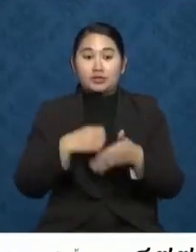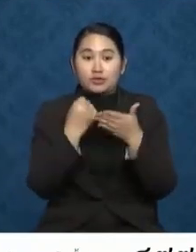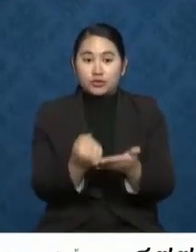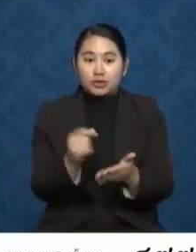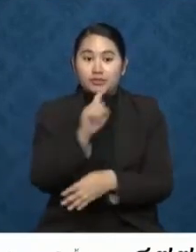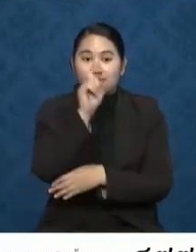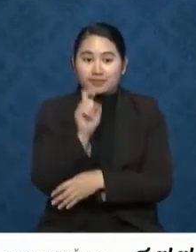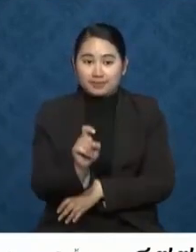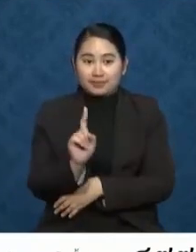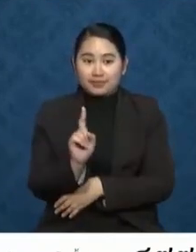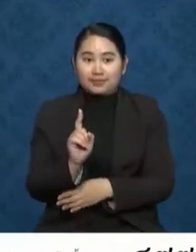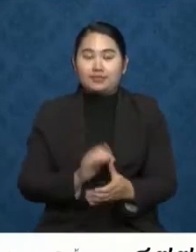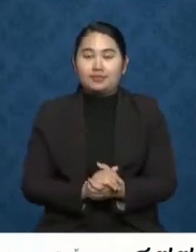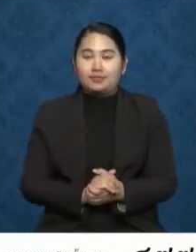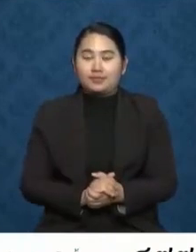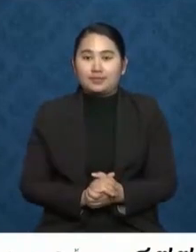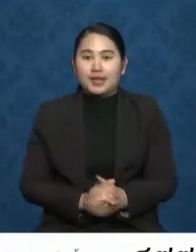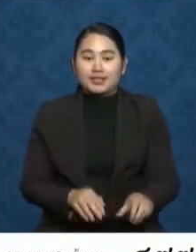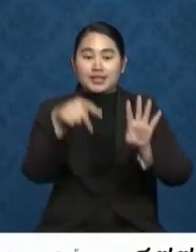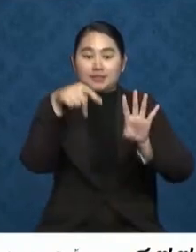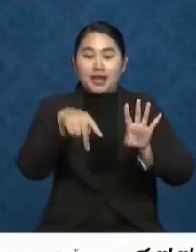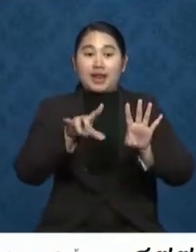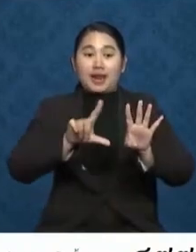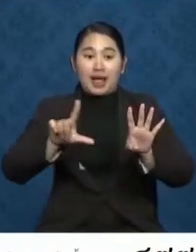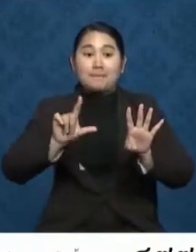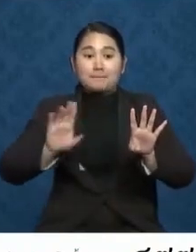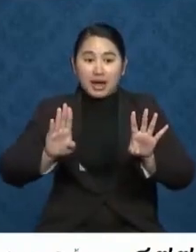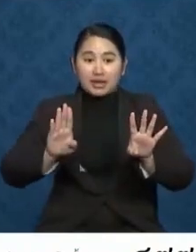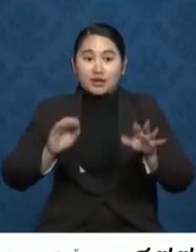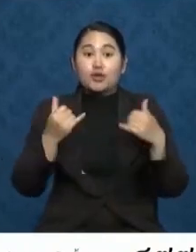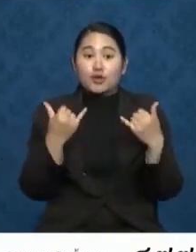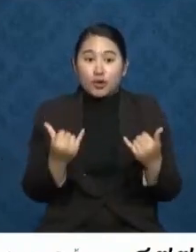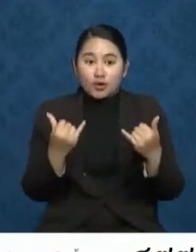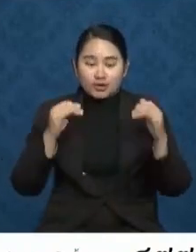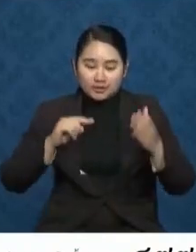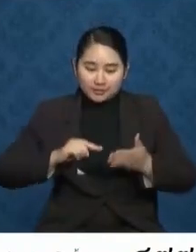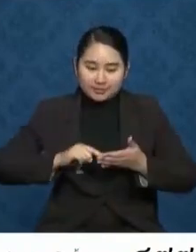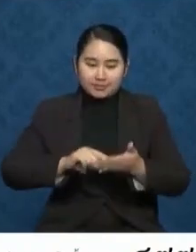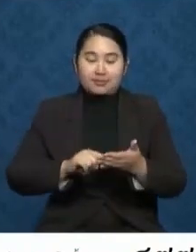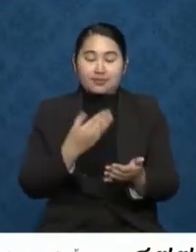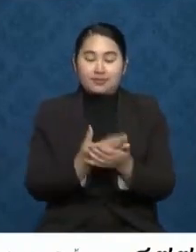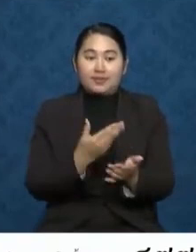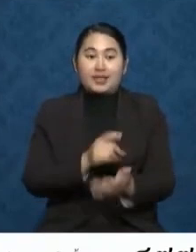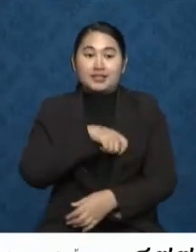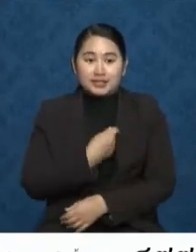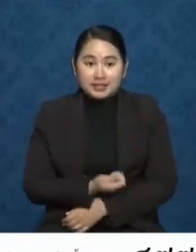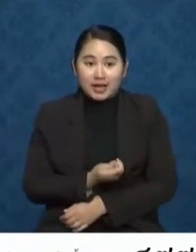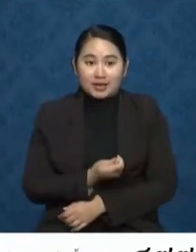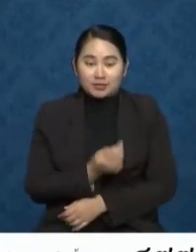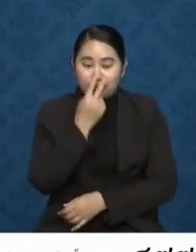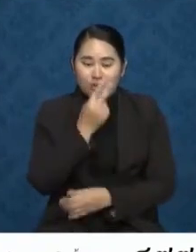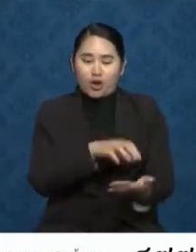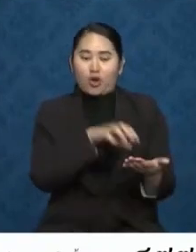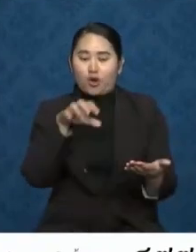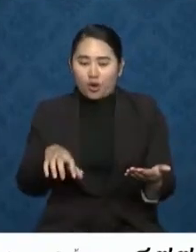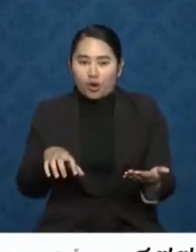ได้อย่างคุ้มค่าหรือไม่แล้วอีกเกือบ 4,000 ล้านบาทที่รัฐบาลชุดนี้ได้เสนอไปจะจ่ายให้กับแผนงานเดิมๆที่เราไปลอกเข้ามา